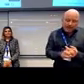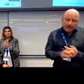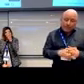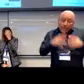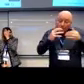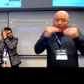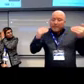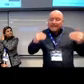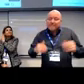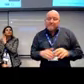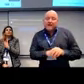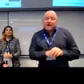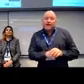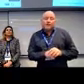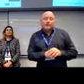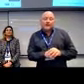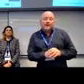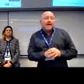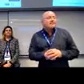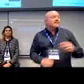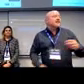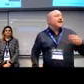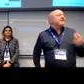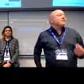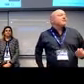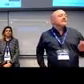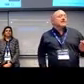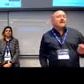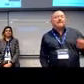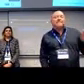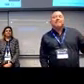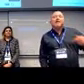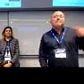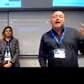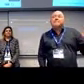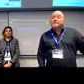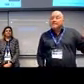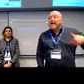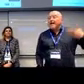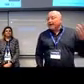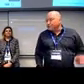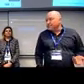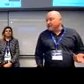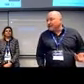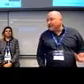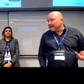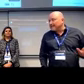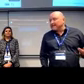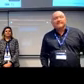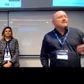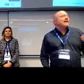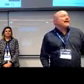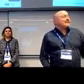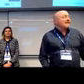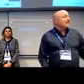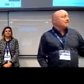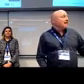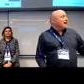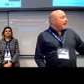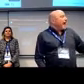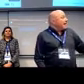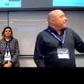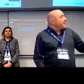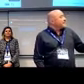chose, premier défi rencontré, c'est la version d'Excel. Évidemment, même si la ressource en anglais qui existe est